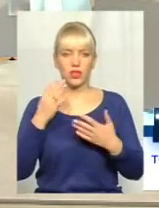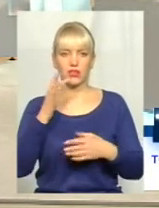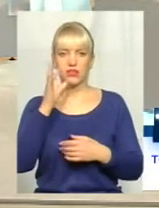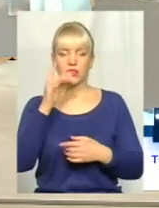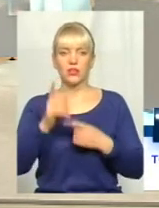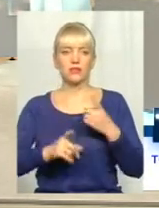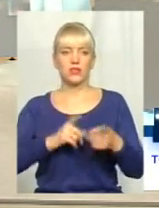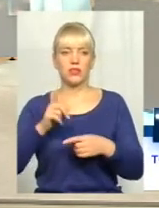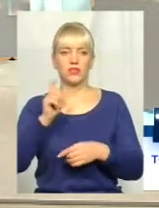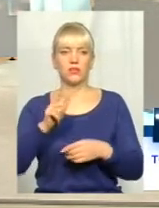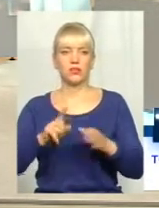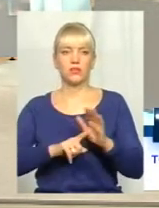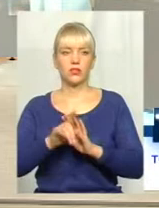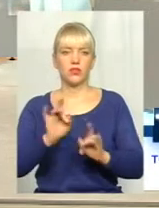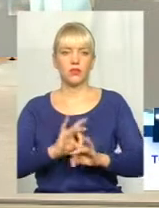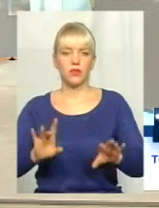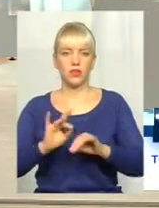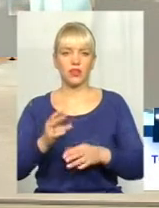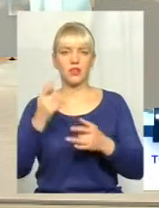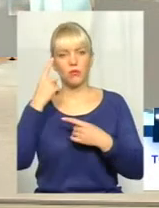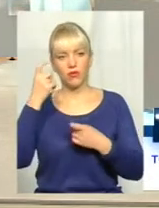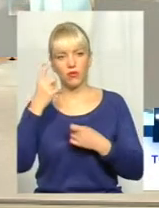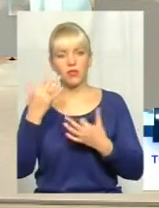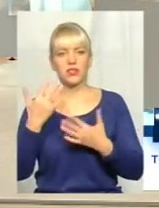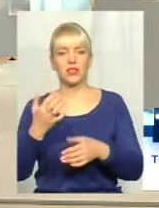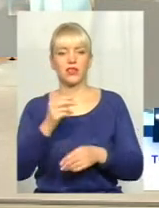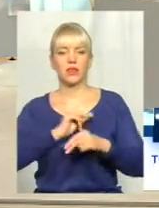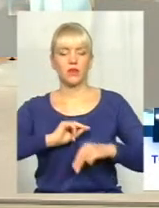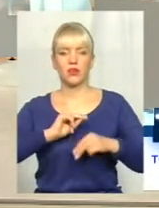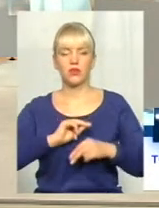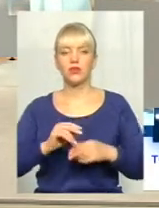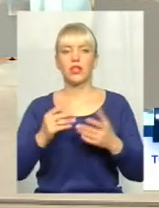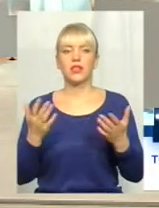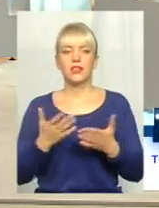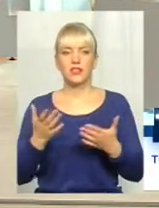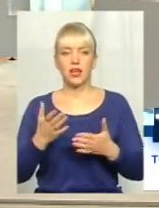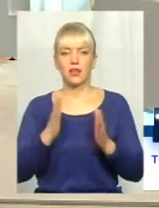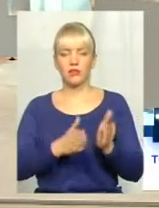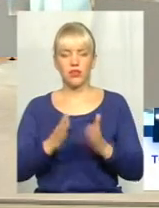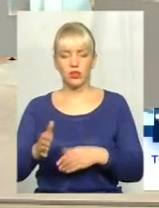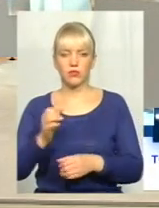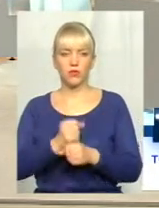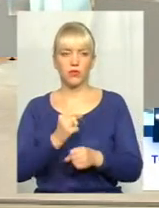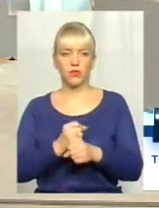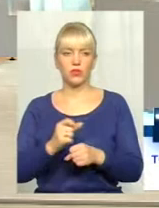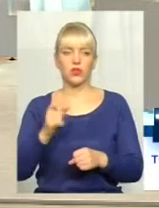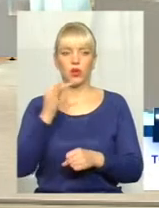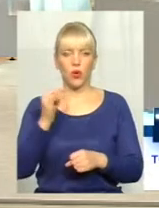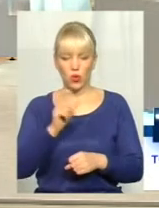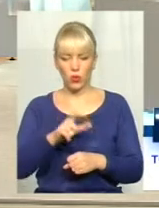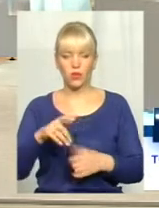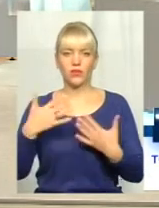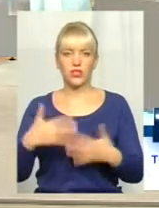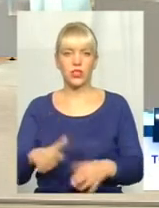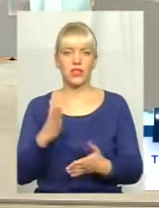змінилось, люди почали давати пояснення, повідомляти, скільки вони працюють, з яким тобто режимом люди роботи. Стали зацікавлені? Люди зацікавлені,